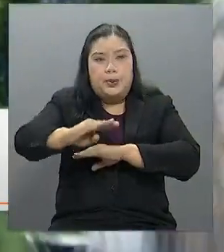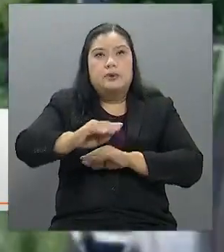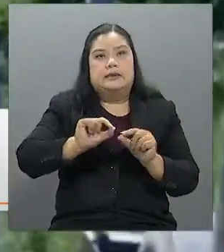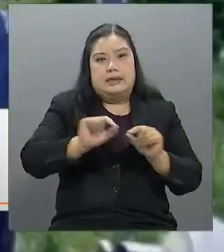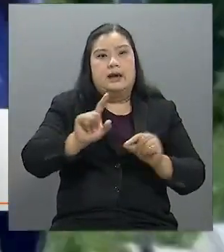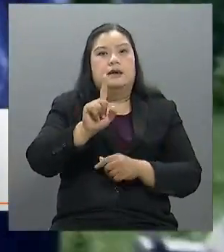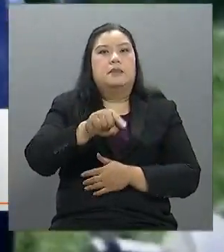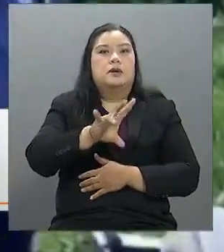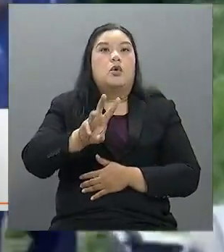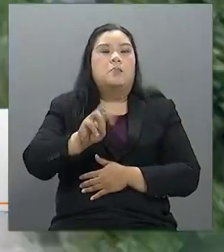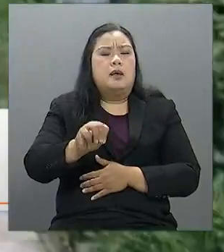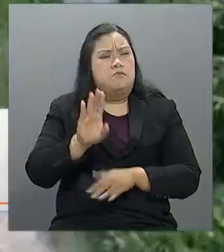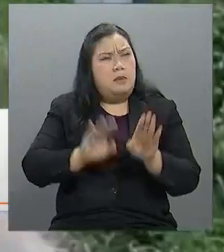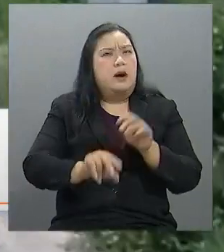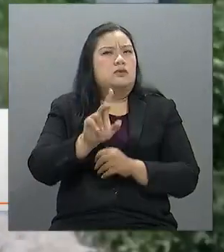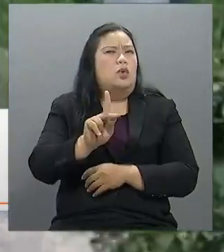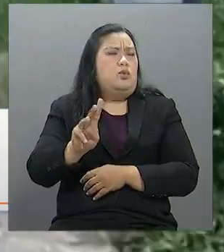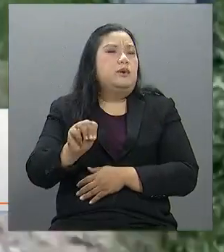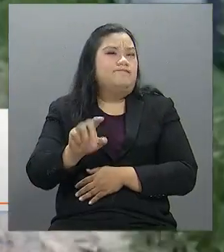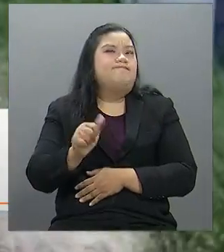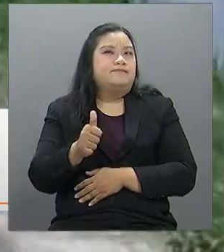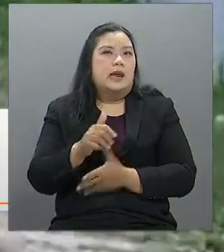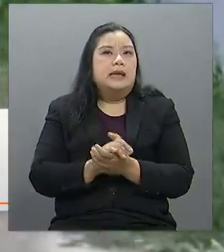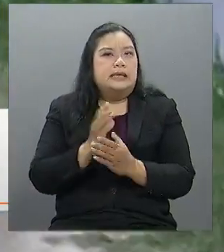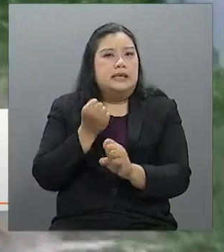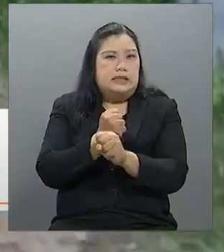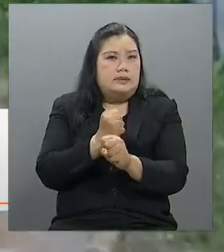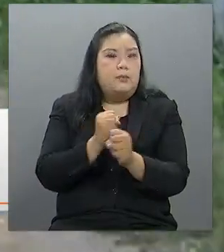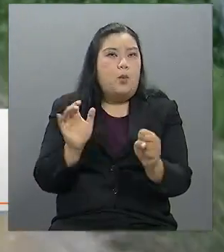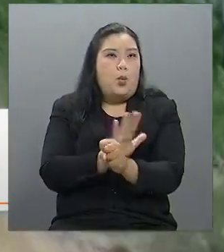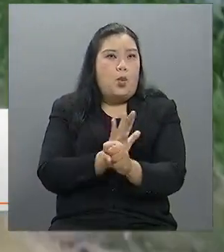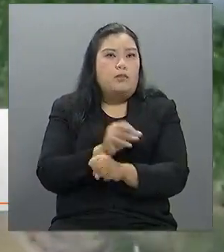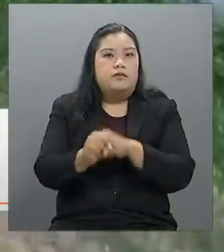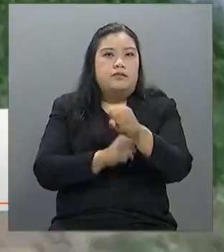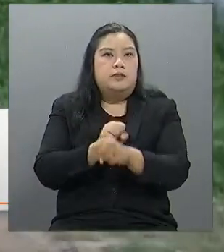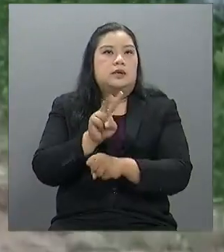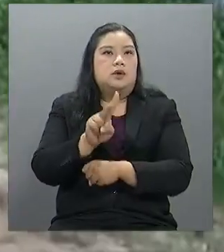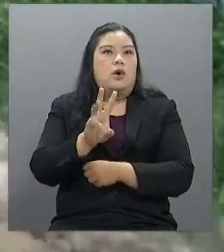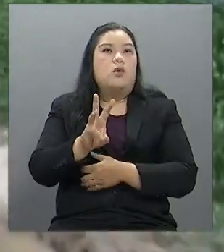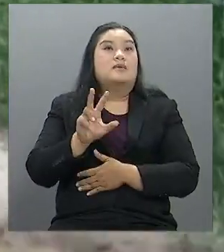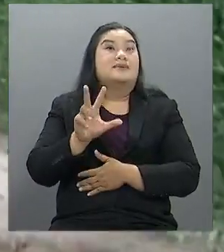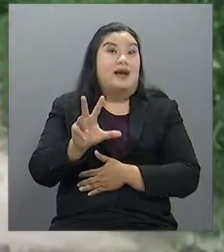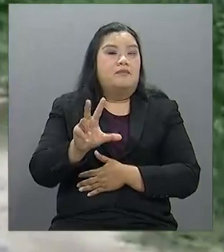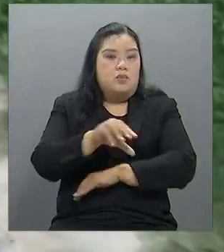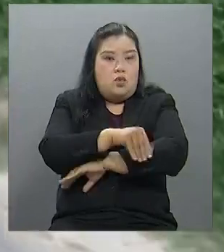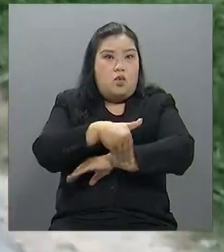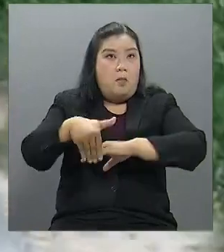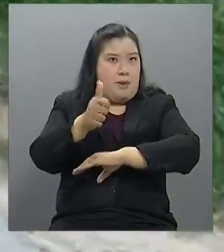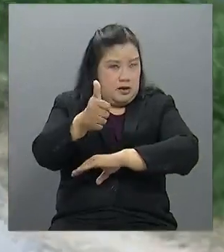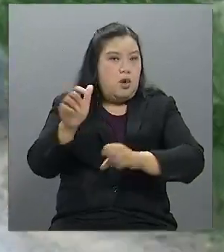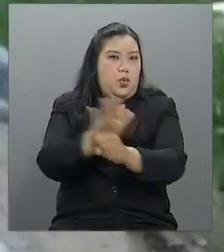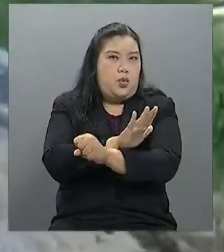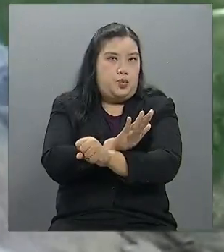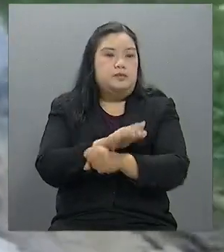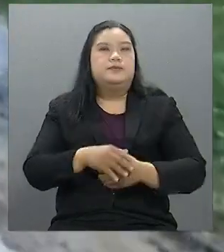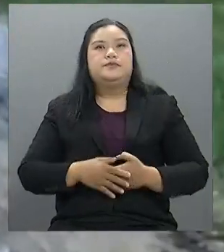าณเกือบ2กิโลเนาะคาดว่าจะแล้วเสร็จภายในปีงบประมาณ2563นี้ละค่ะนี่นะค